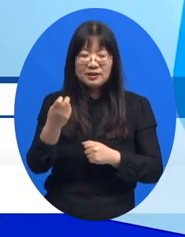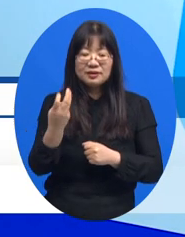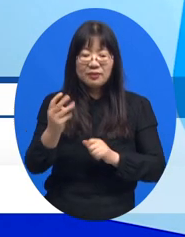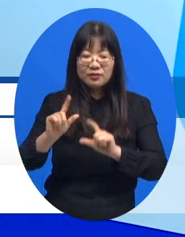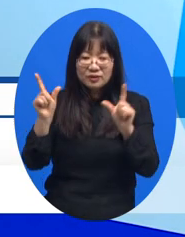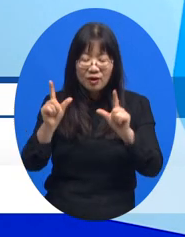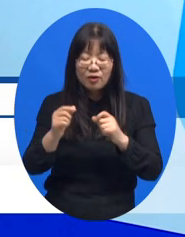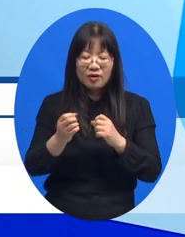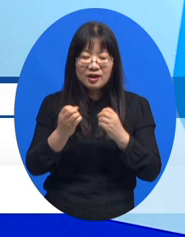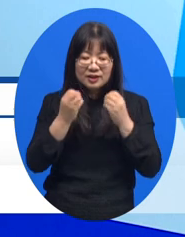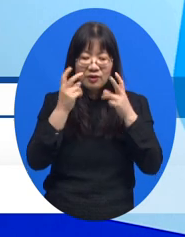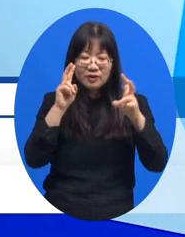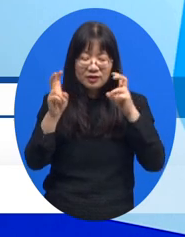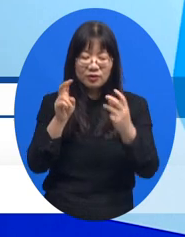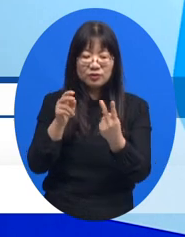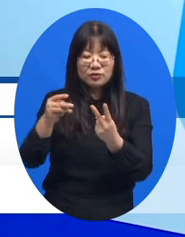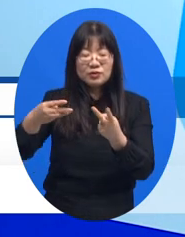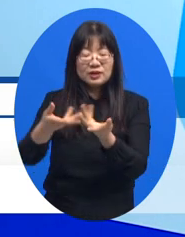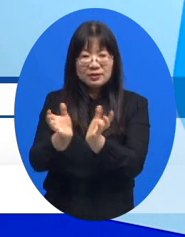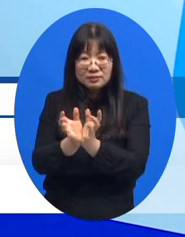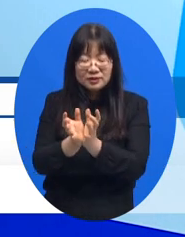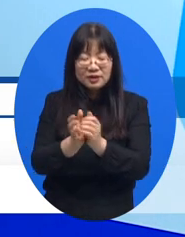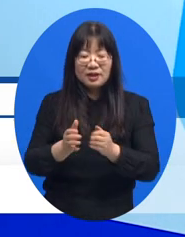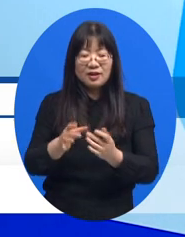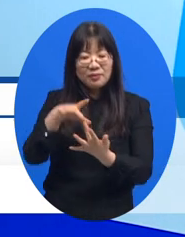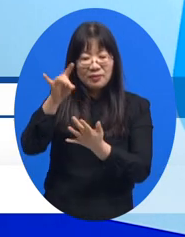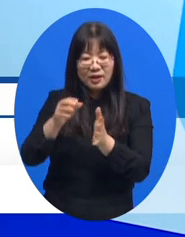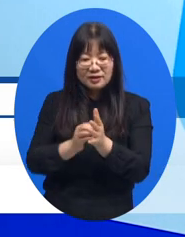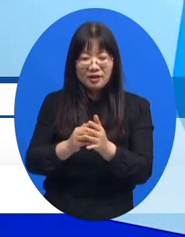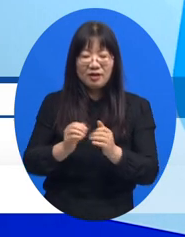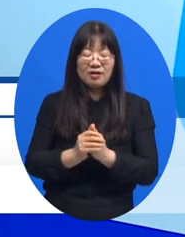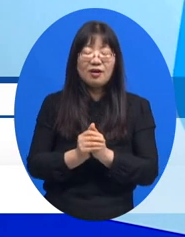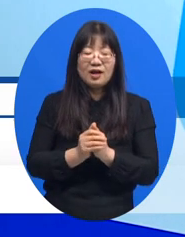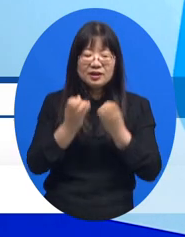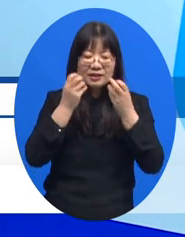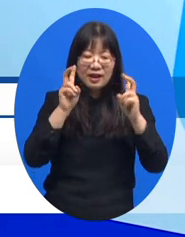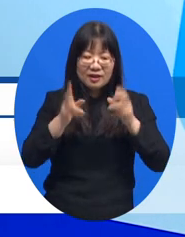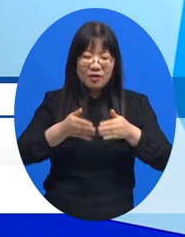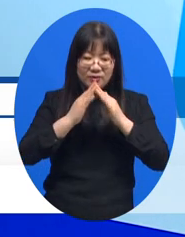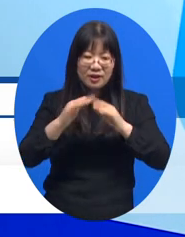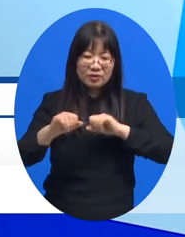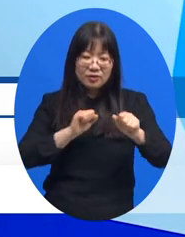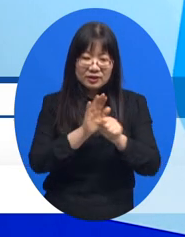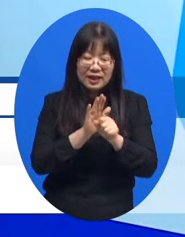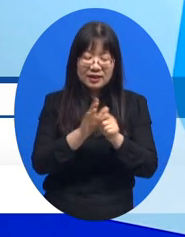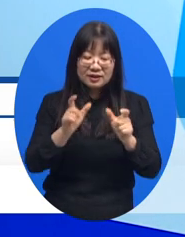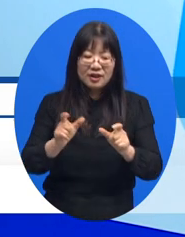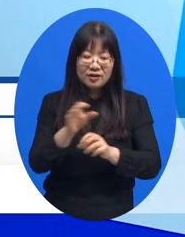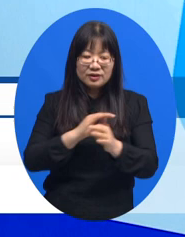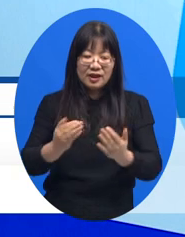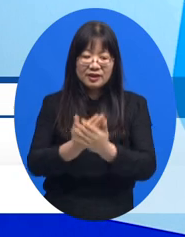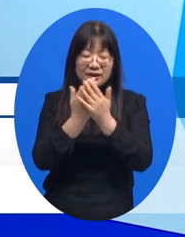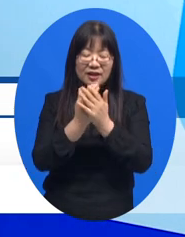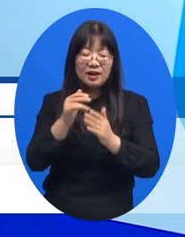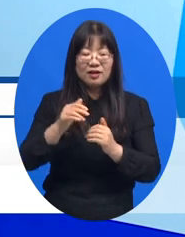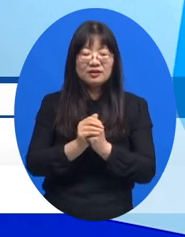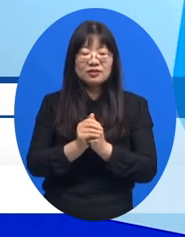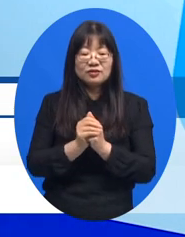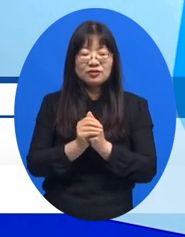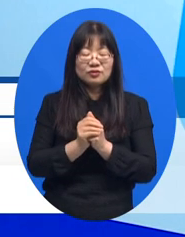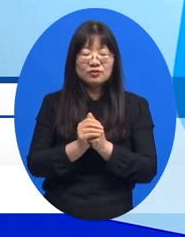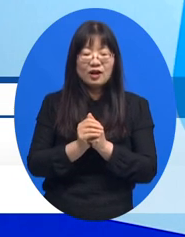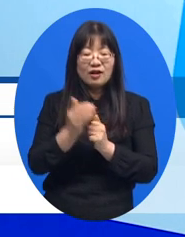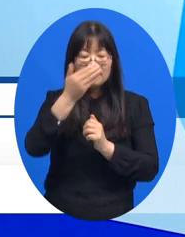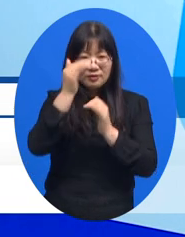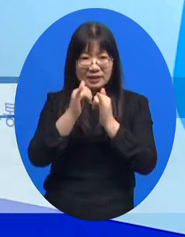기업 두 팀을 더 선발해서 창업활동 지원을 통한 지역경제 활성화 및 차세대 첨단산업 육성을 돕고자